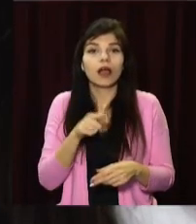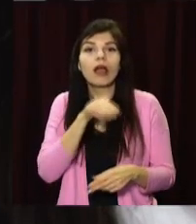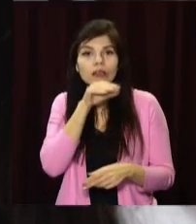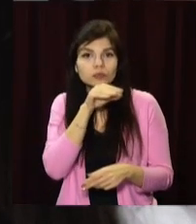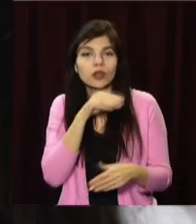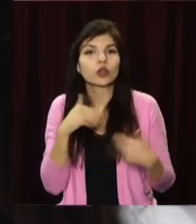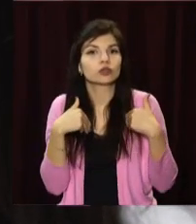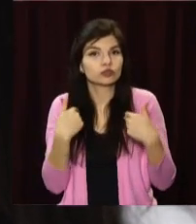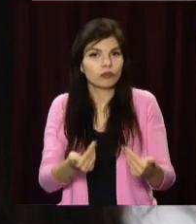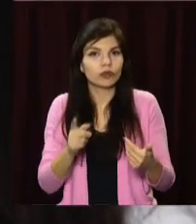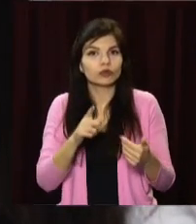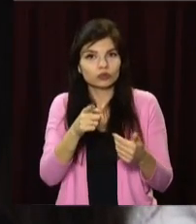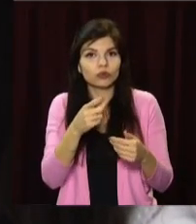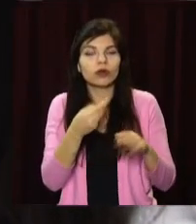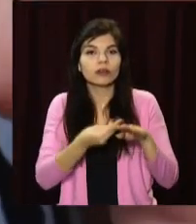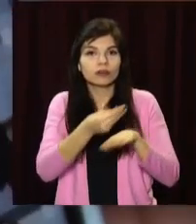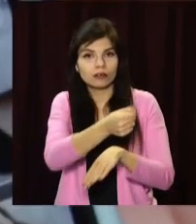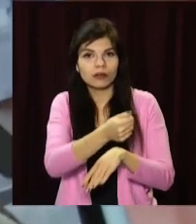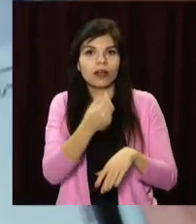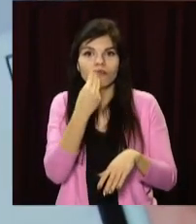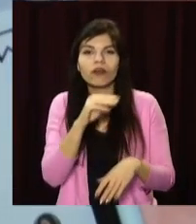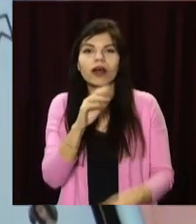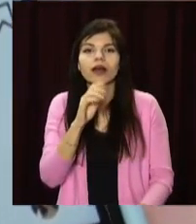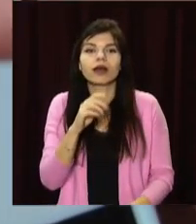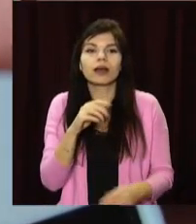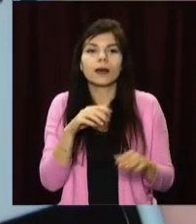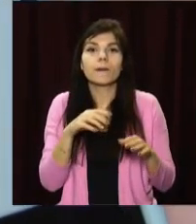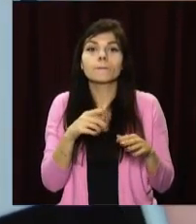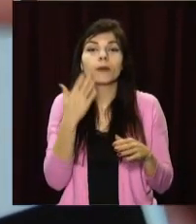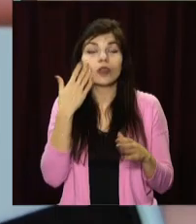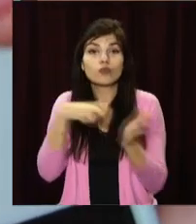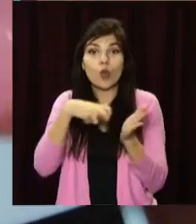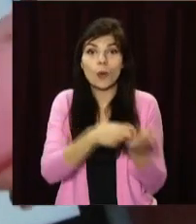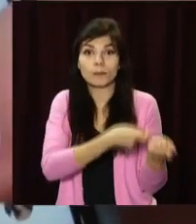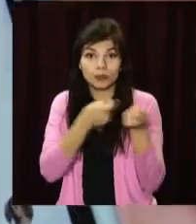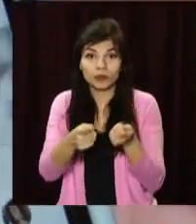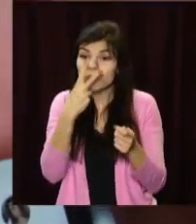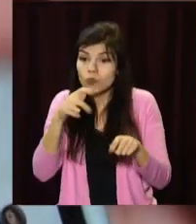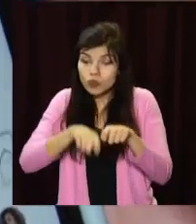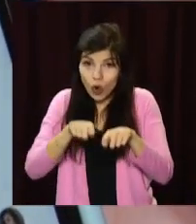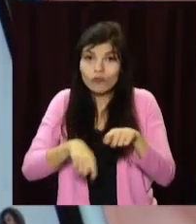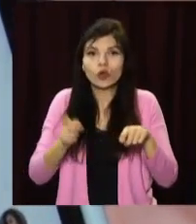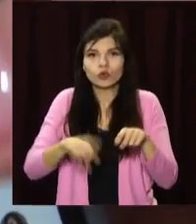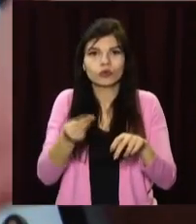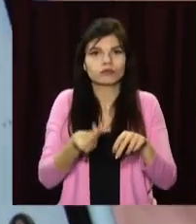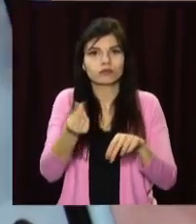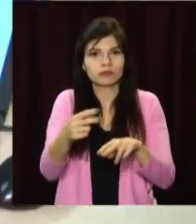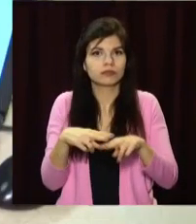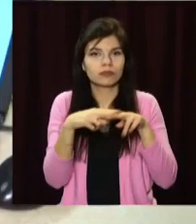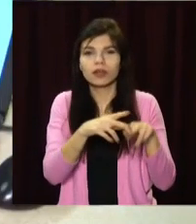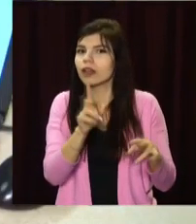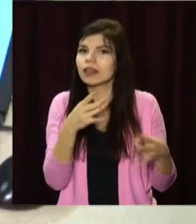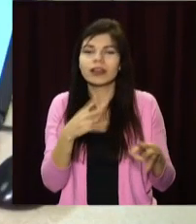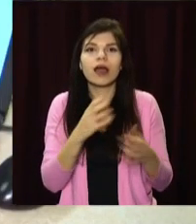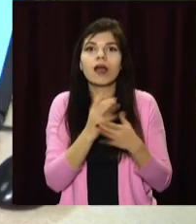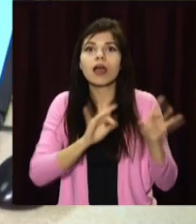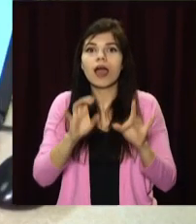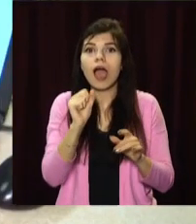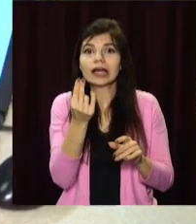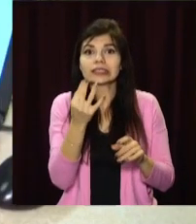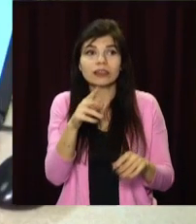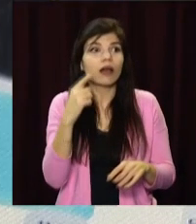не повернули. Аби не опинитися в подібній ситуації, експерти радять розраховуватися за покупки накладним платежем після доставки